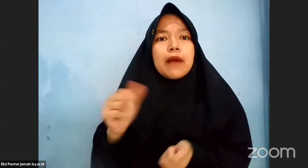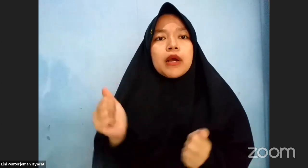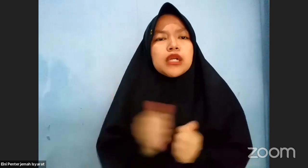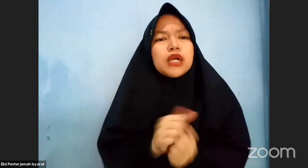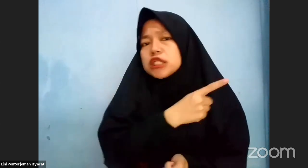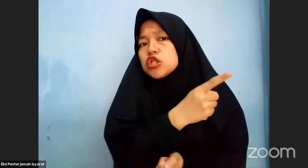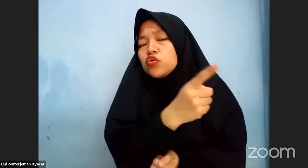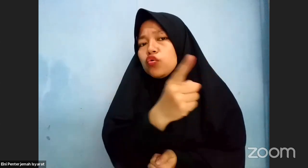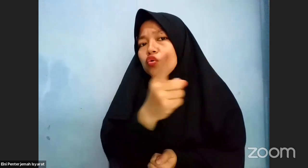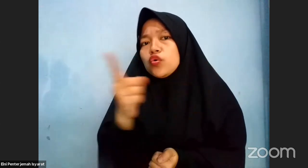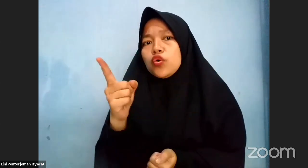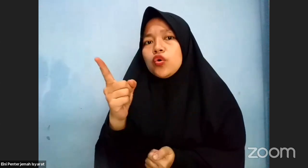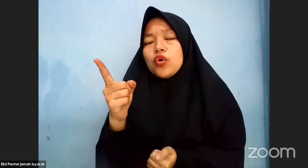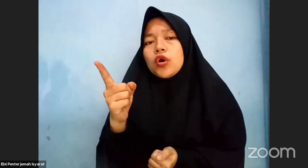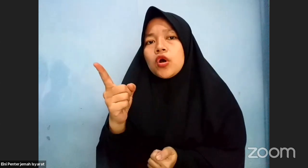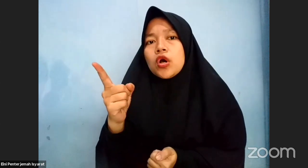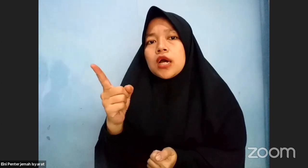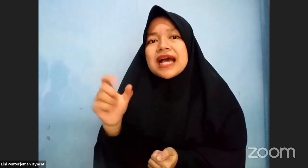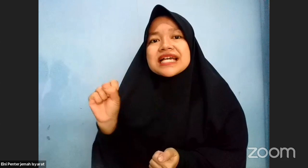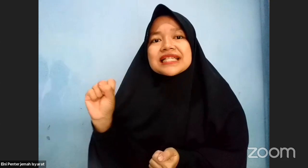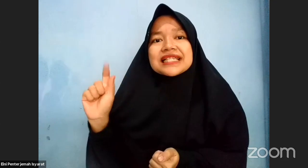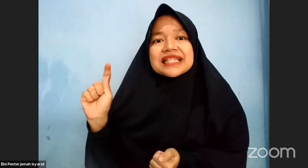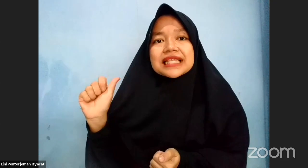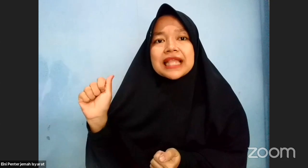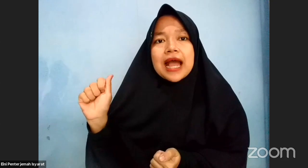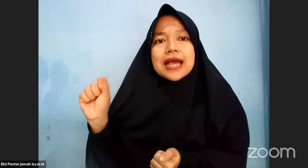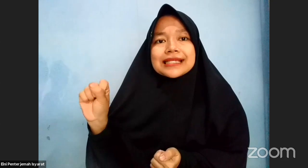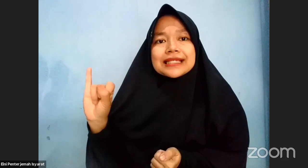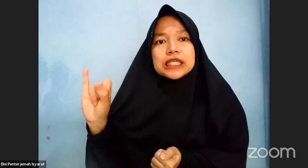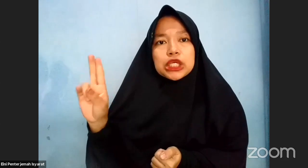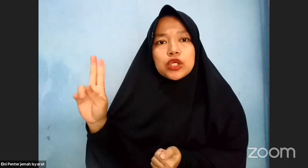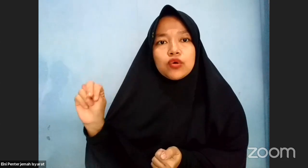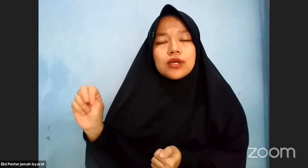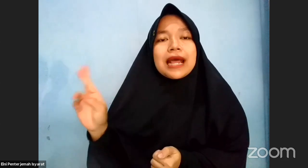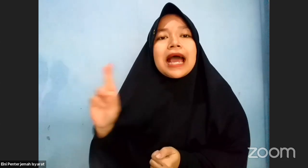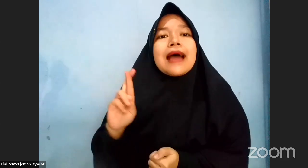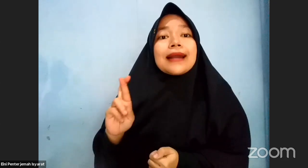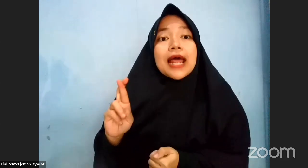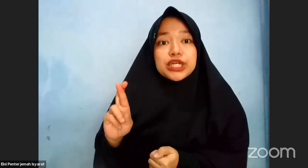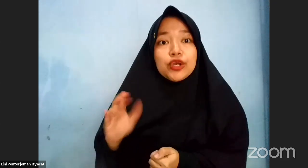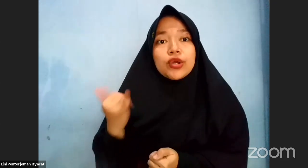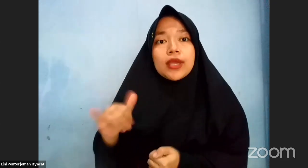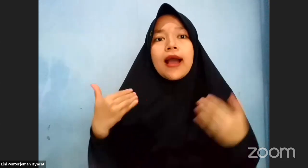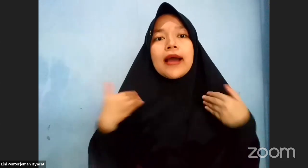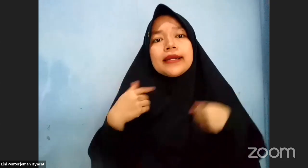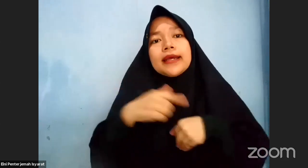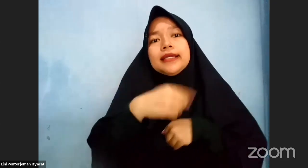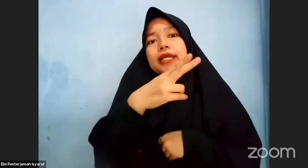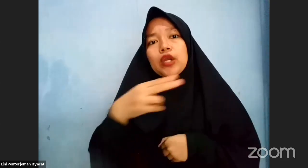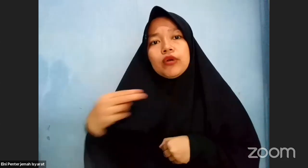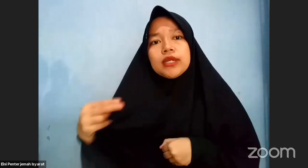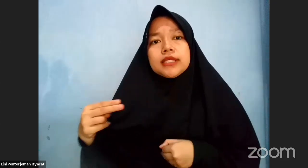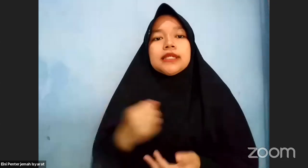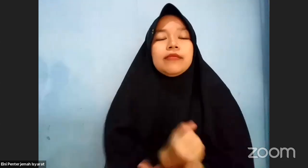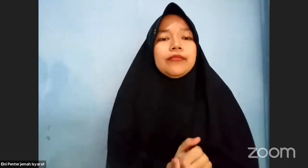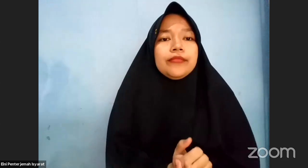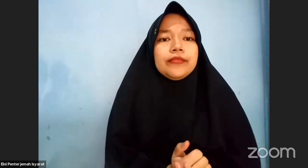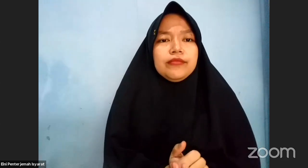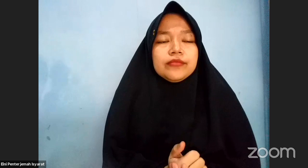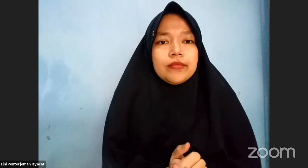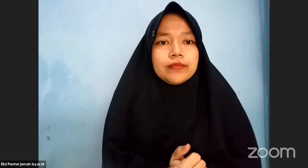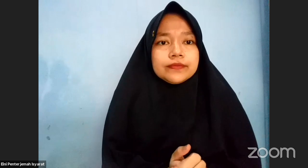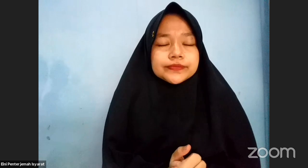dan kehen juga nggak jauh-jauh gitu sini Saya khawatir jika saya klik bisanya dipikir ya